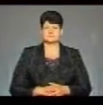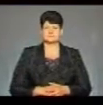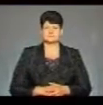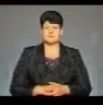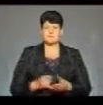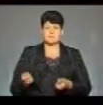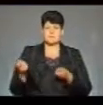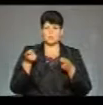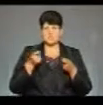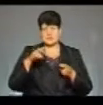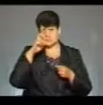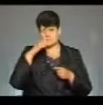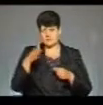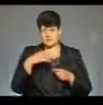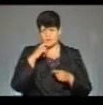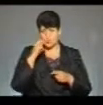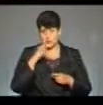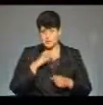Вносять державний прапор України.